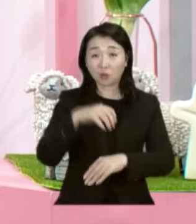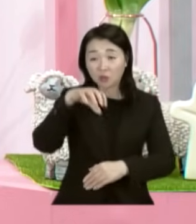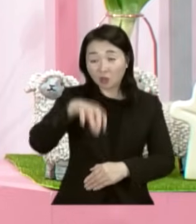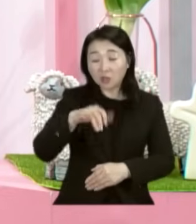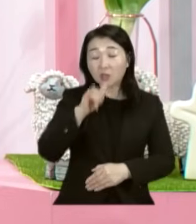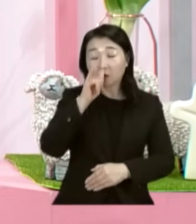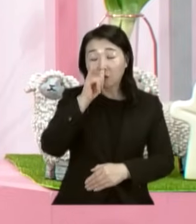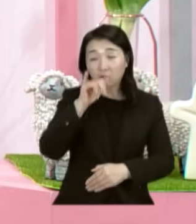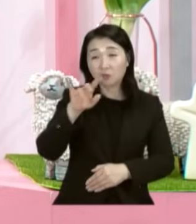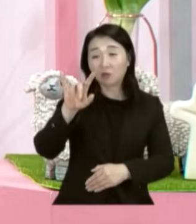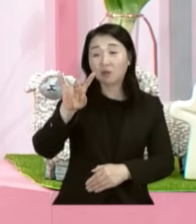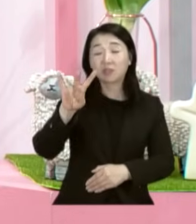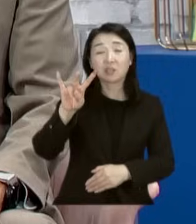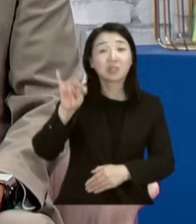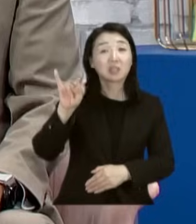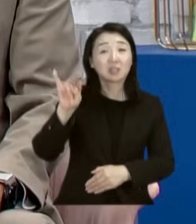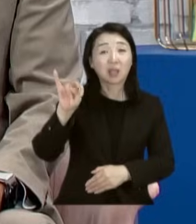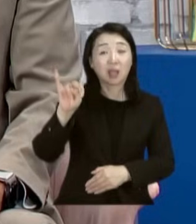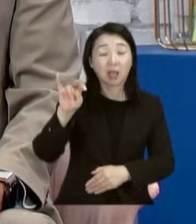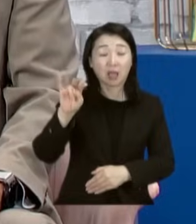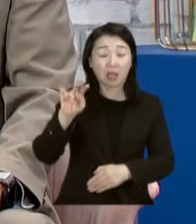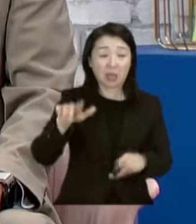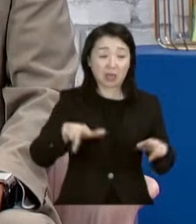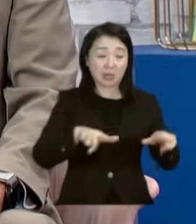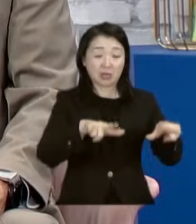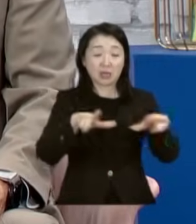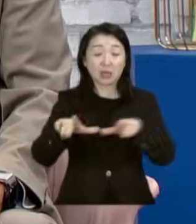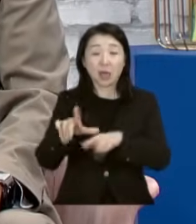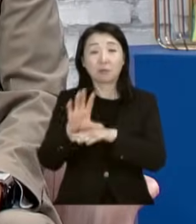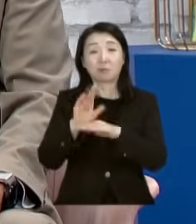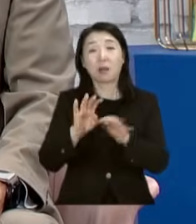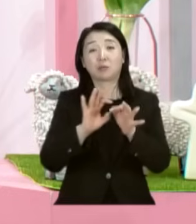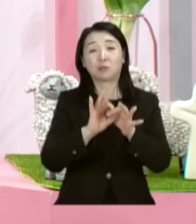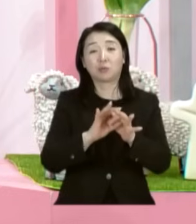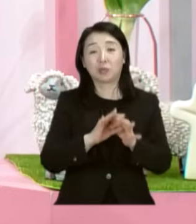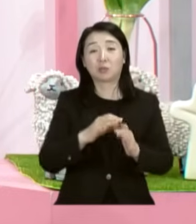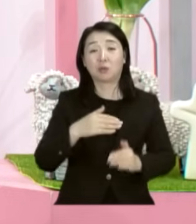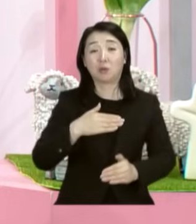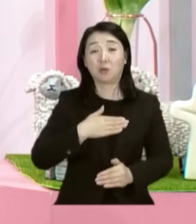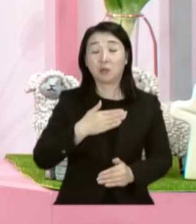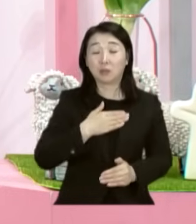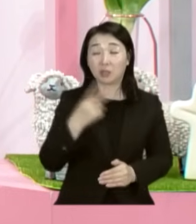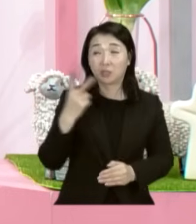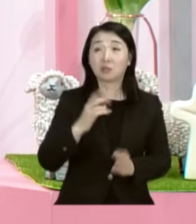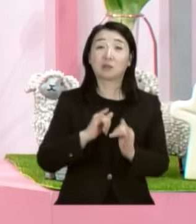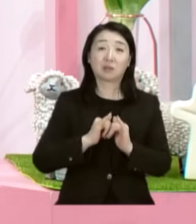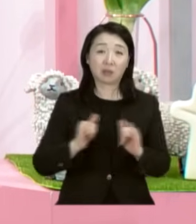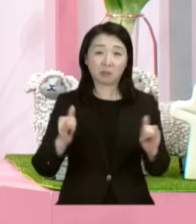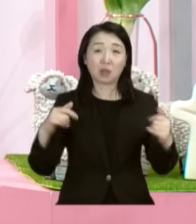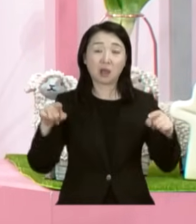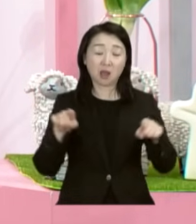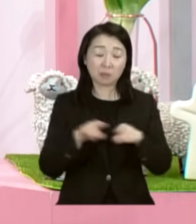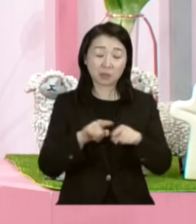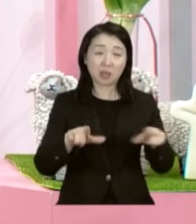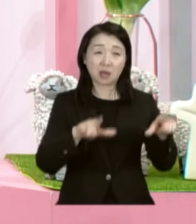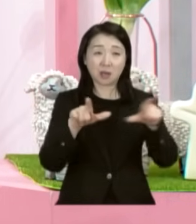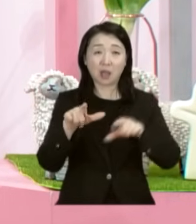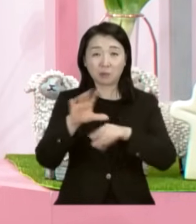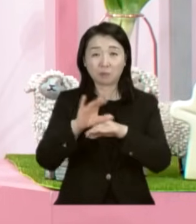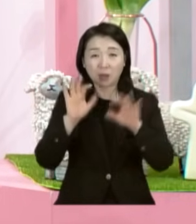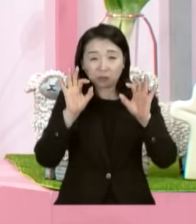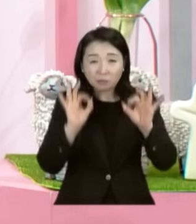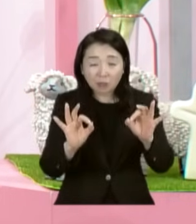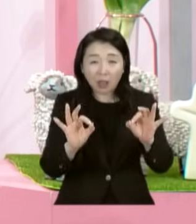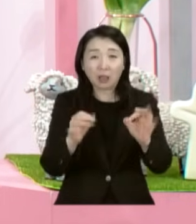있으신 분들 인스타 라이브라고 하거든요 라이브를 통해서 막 제가 알기로 한 2천명 분이 라이브에 들어오